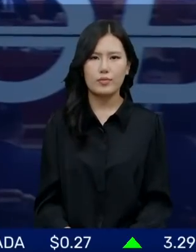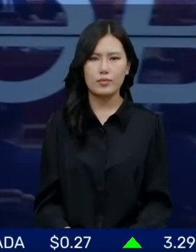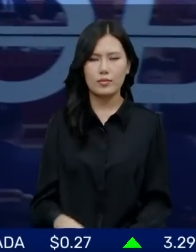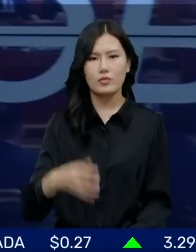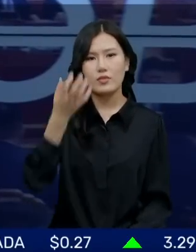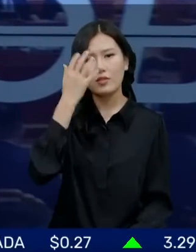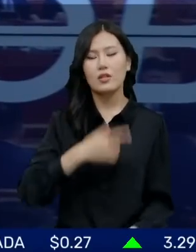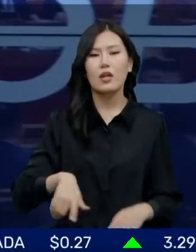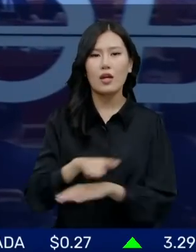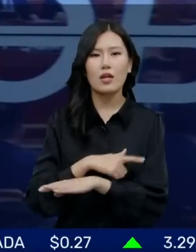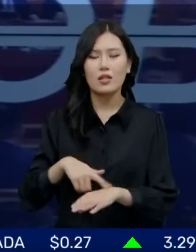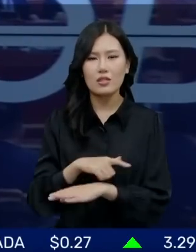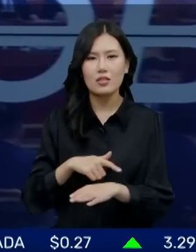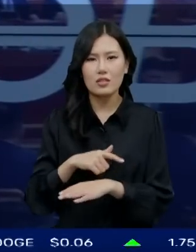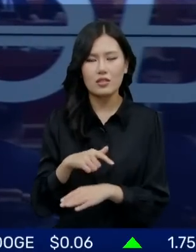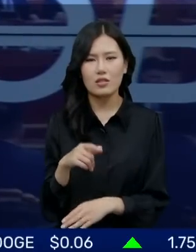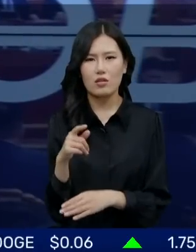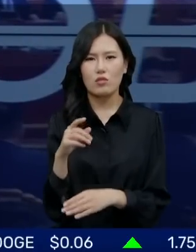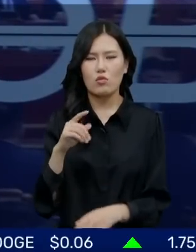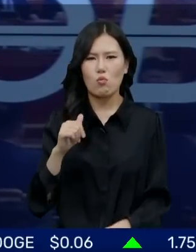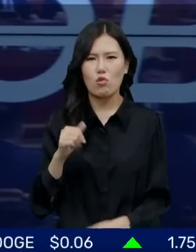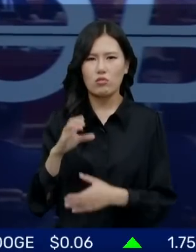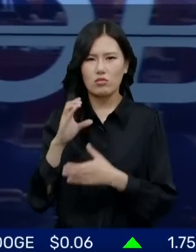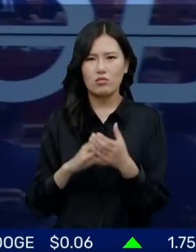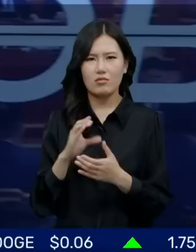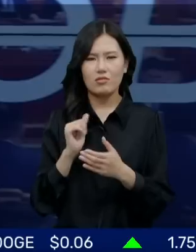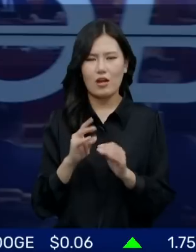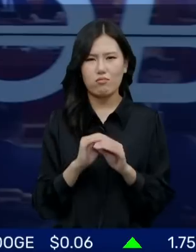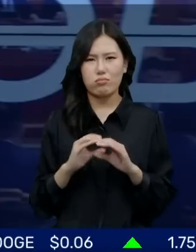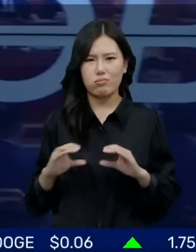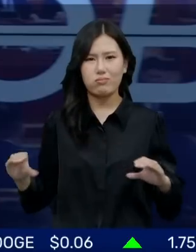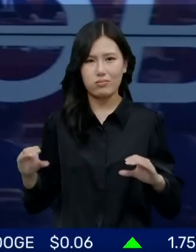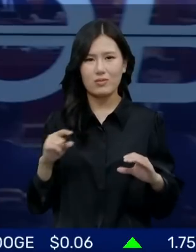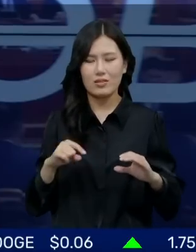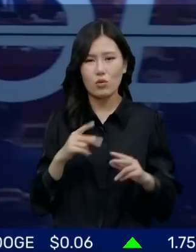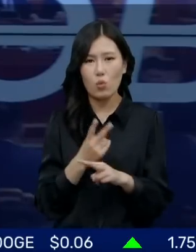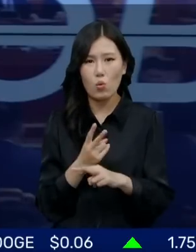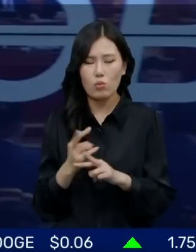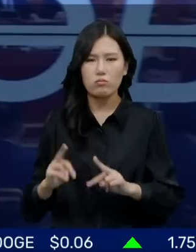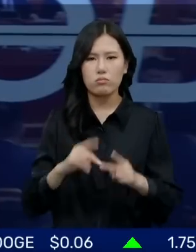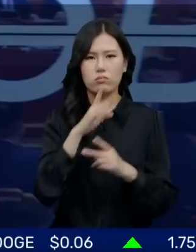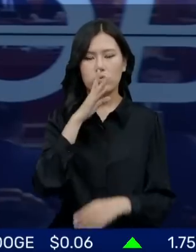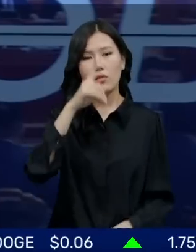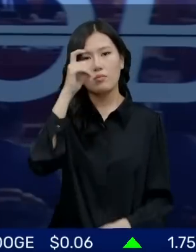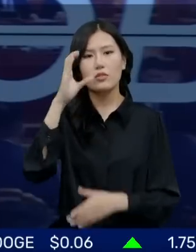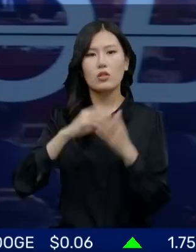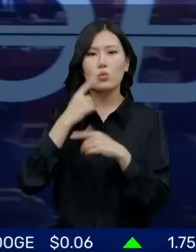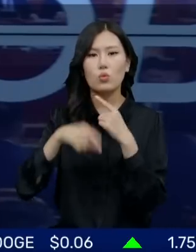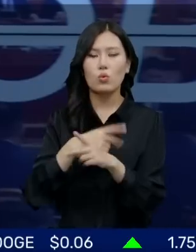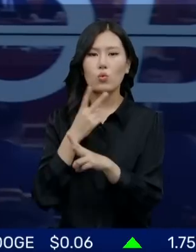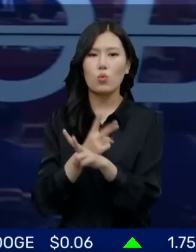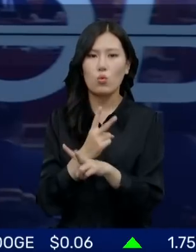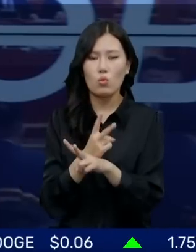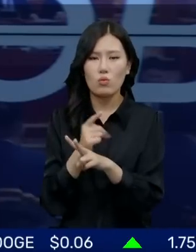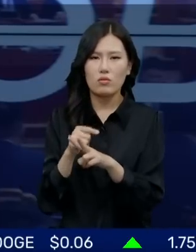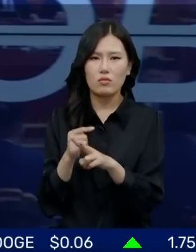Тэгэхээр засгийн газрын тусгай сангийн тухай хуульд нэмэлт өөрчлөлт оруулж эрүүл мэндийн сангийн одоо тухай хуульд нэмэлт өөрчлөлт